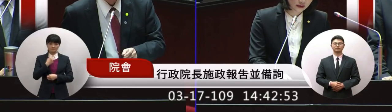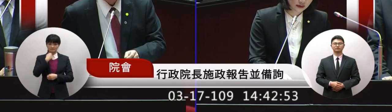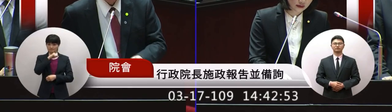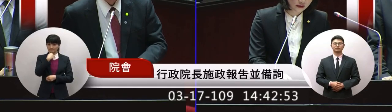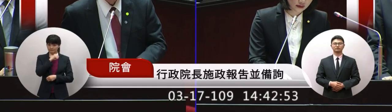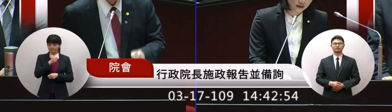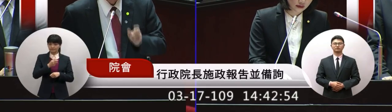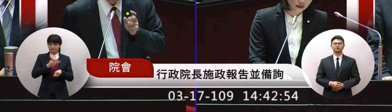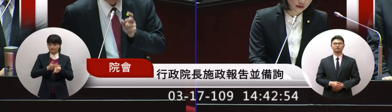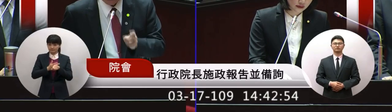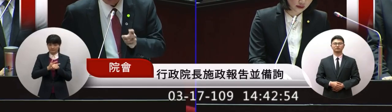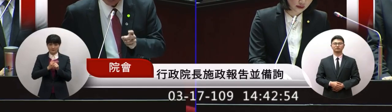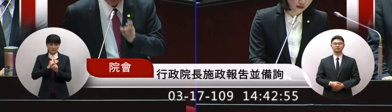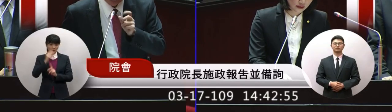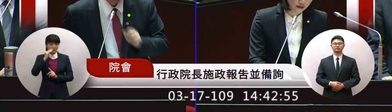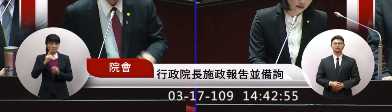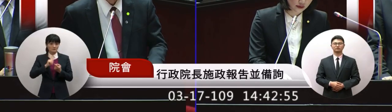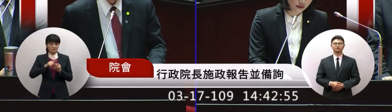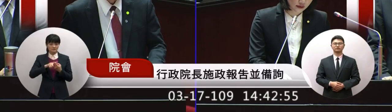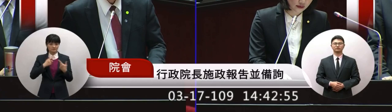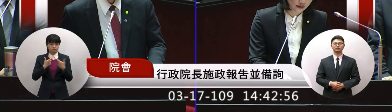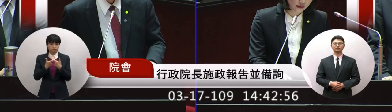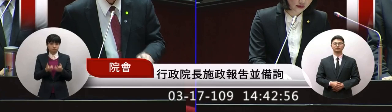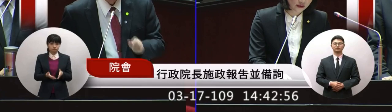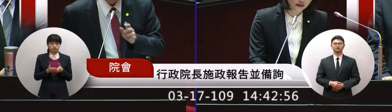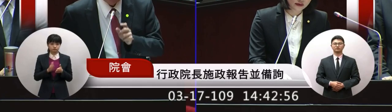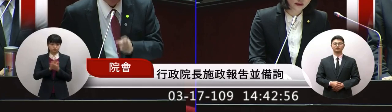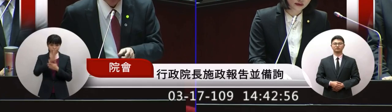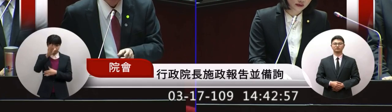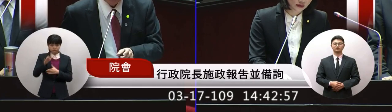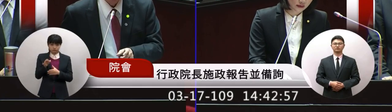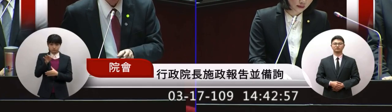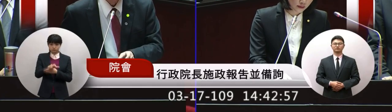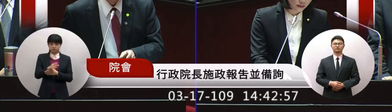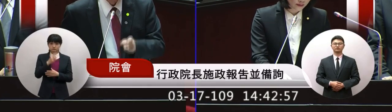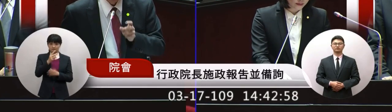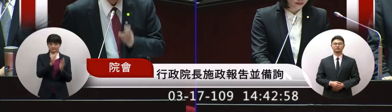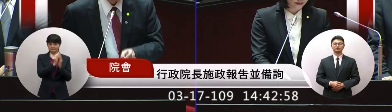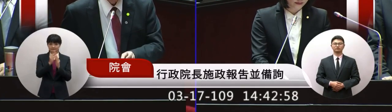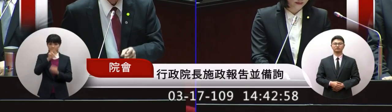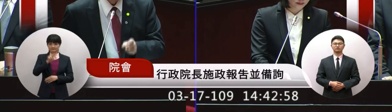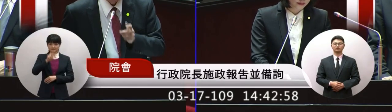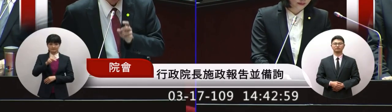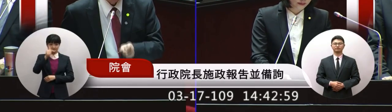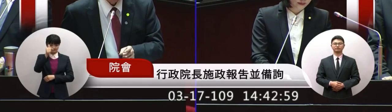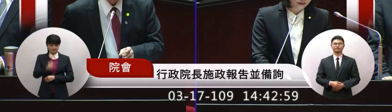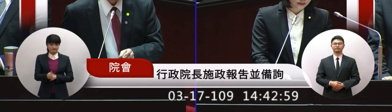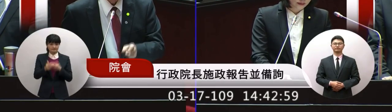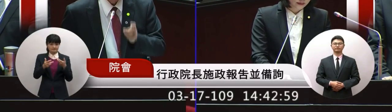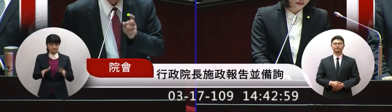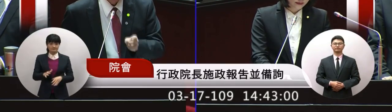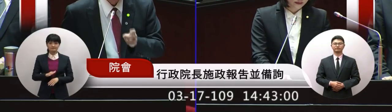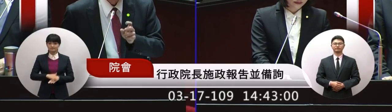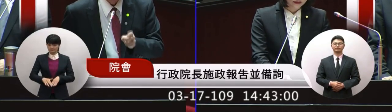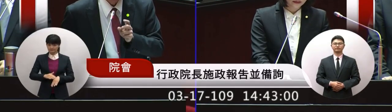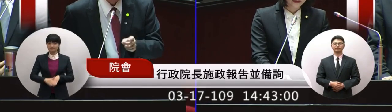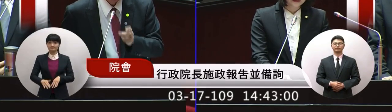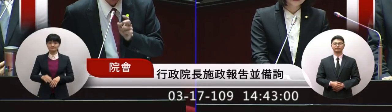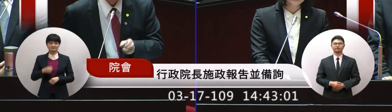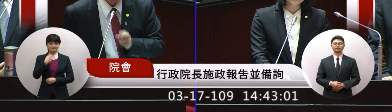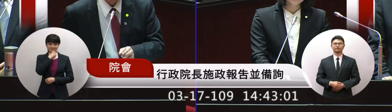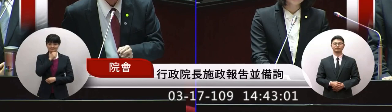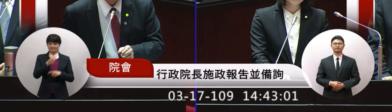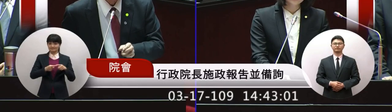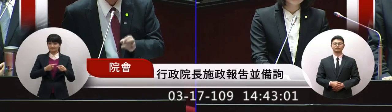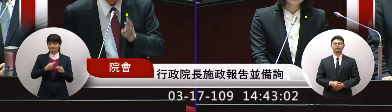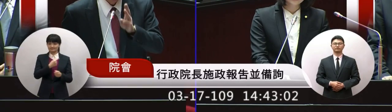未来还要再投资2兆7000多亿，所以台湾半导体是一个未来是一个先进制程